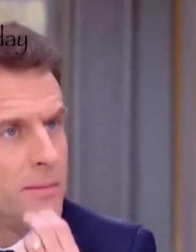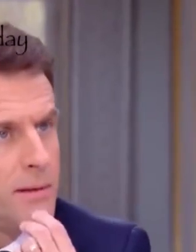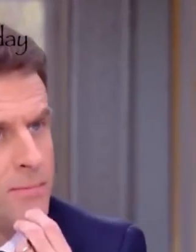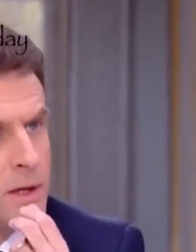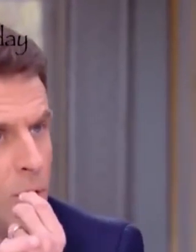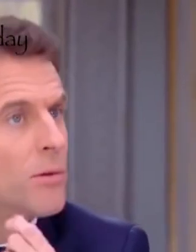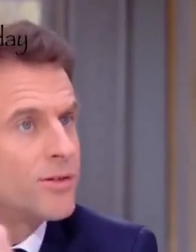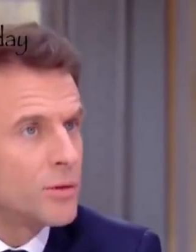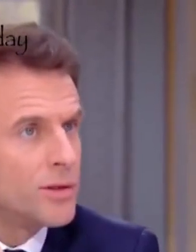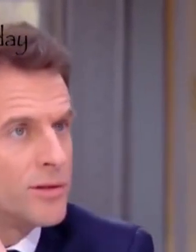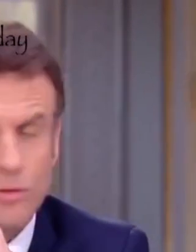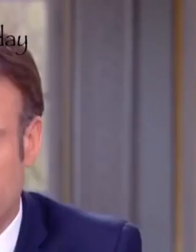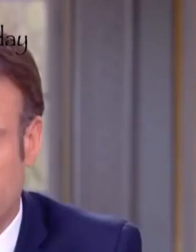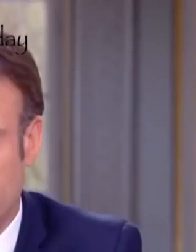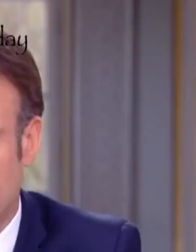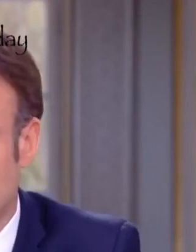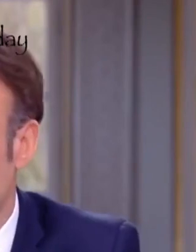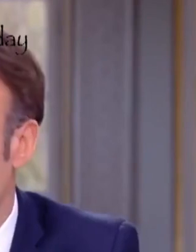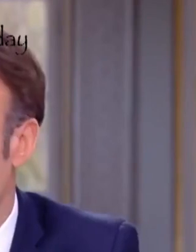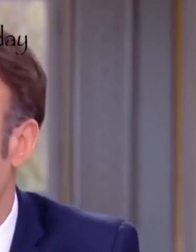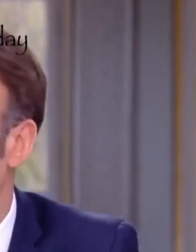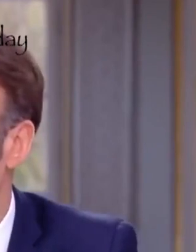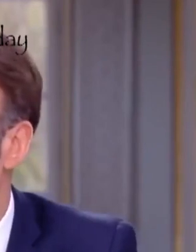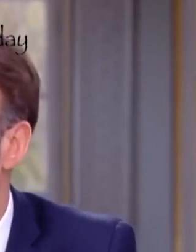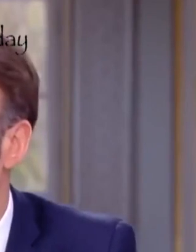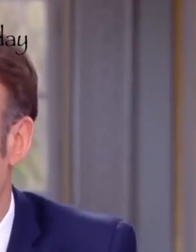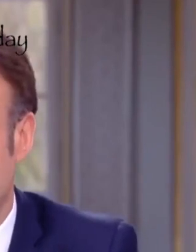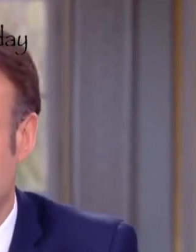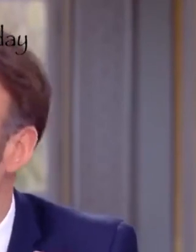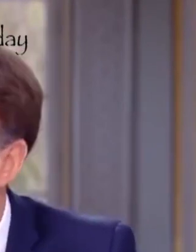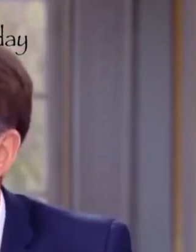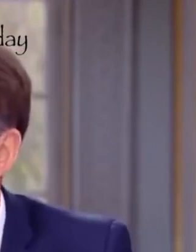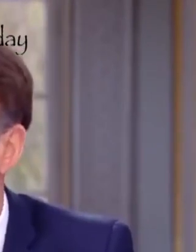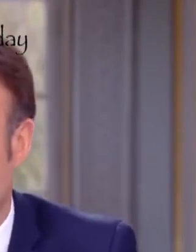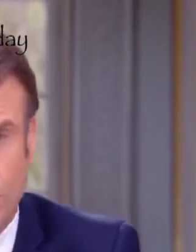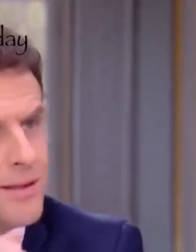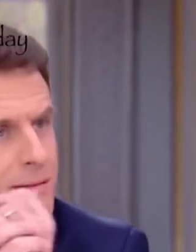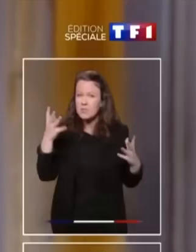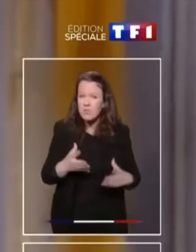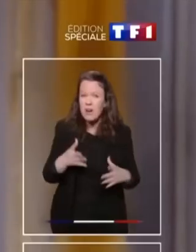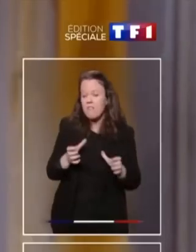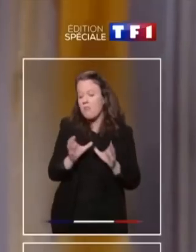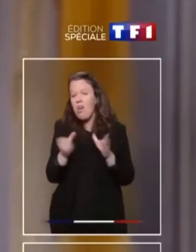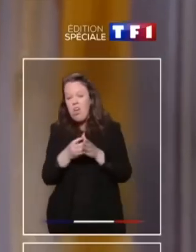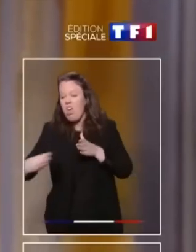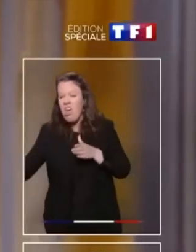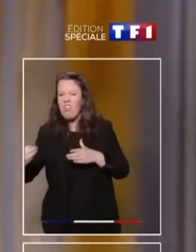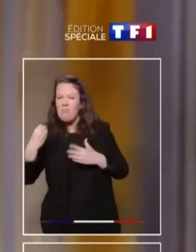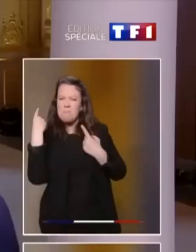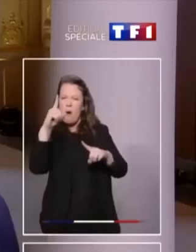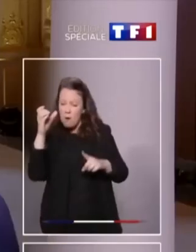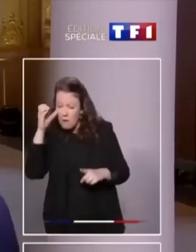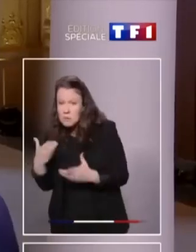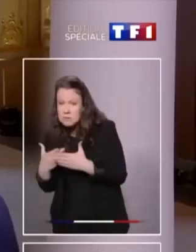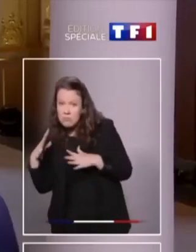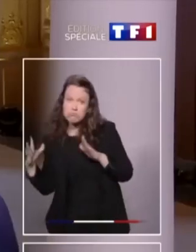Но есть и другой нюанс. Как опытный политик, постоянно участвующий в разного рода шоу, Макрон не мог не отдавать